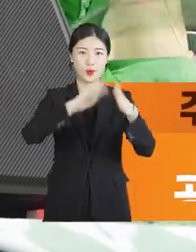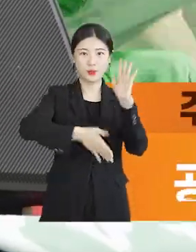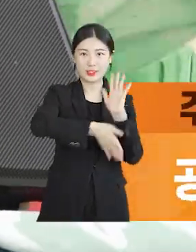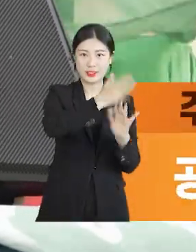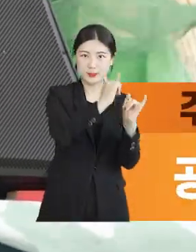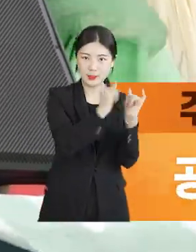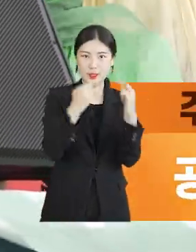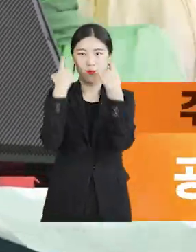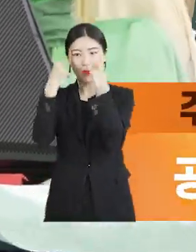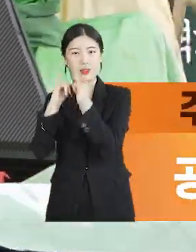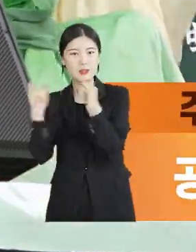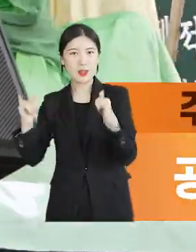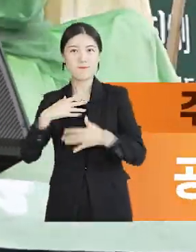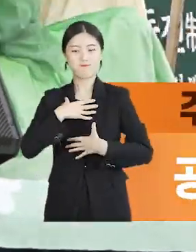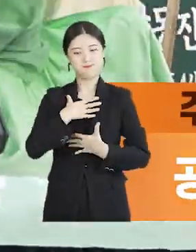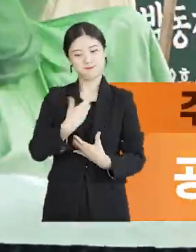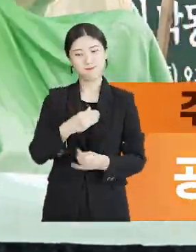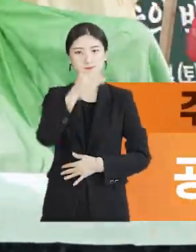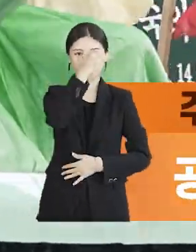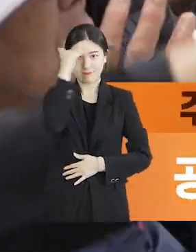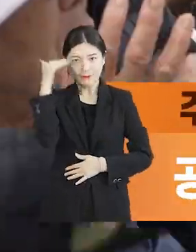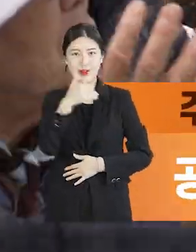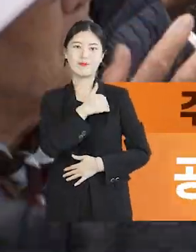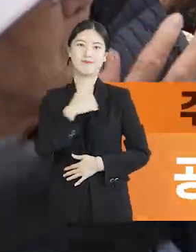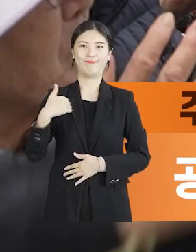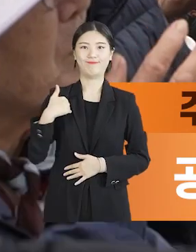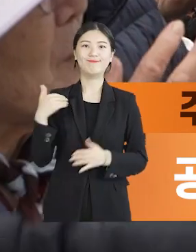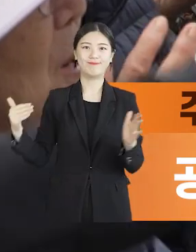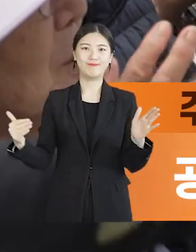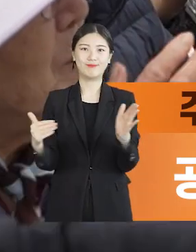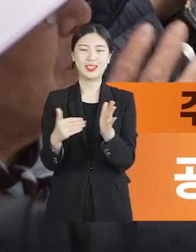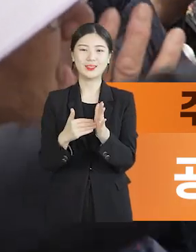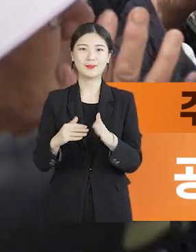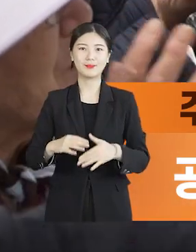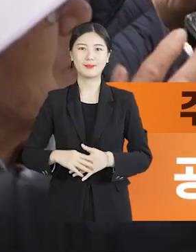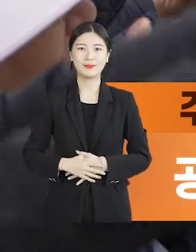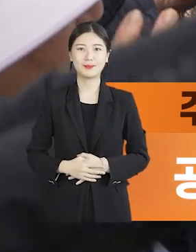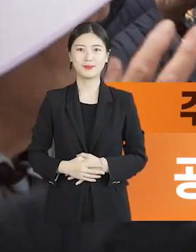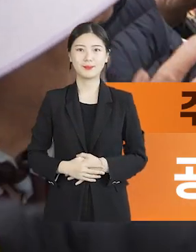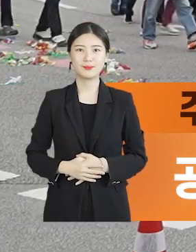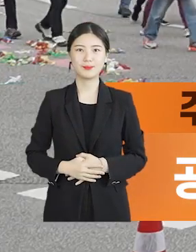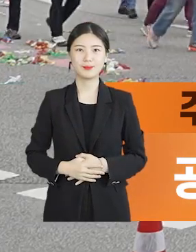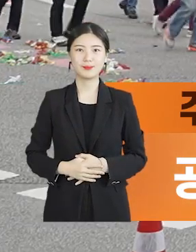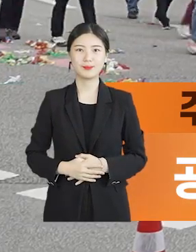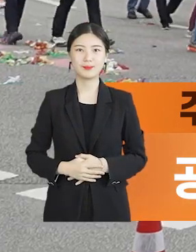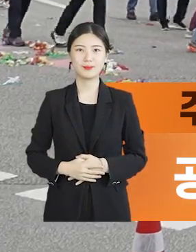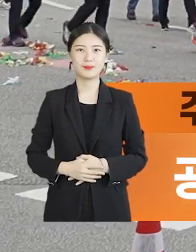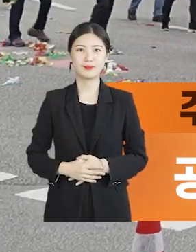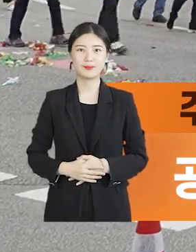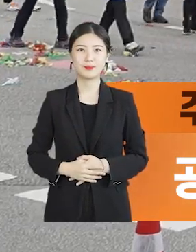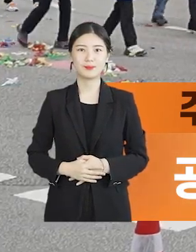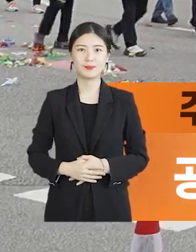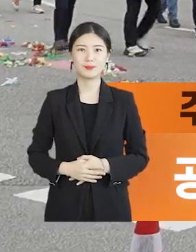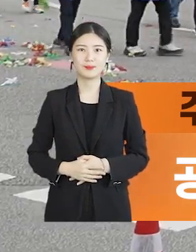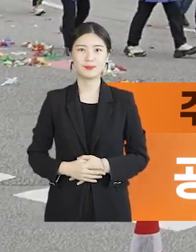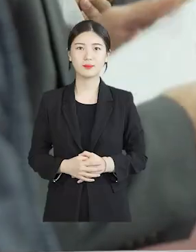시민과 관광객들이 편안한 환경 속에서 뜨거운 호응으로 성황리에 막을 내렸습니다.